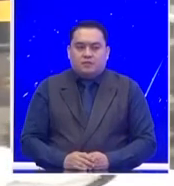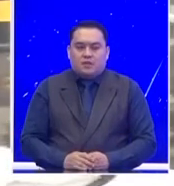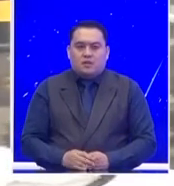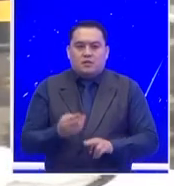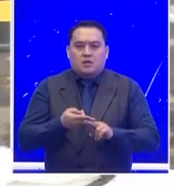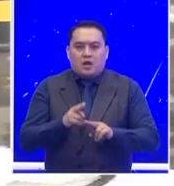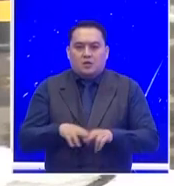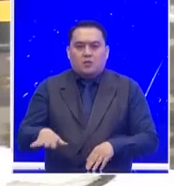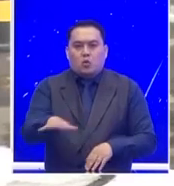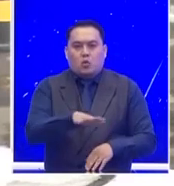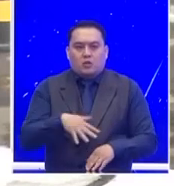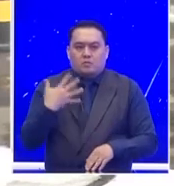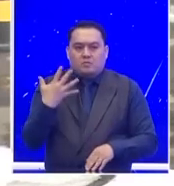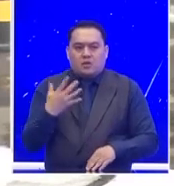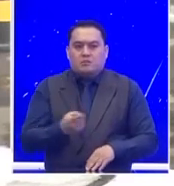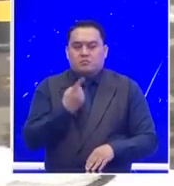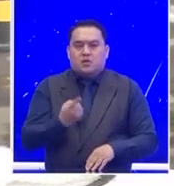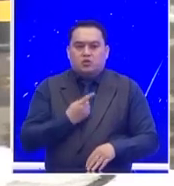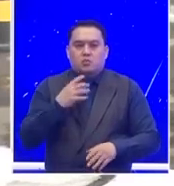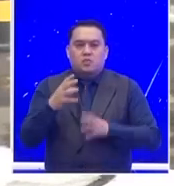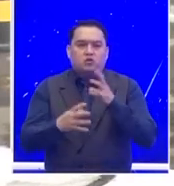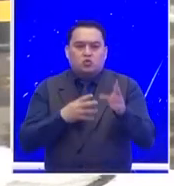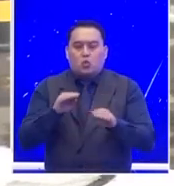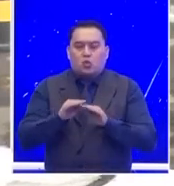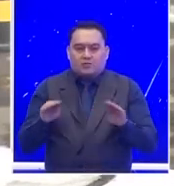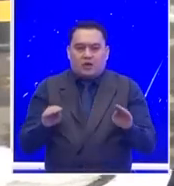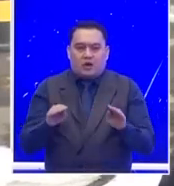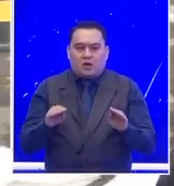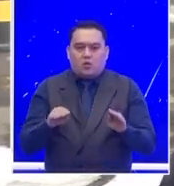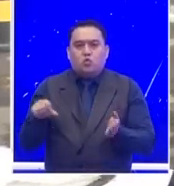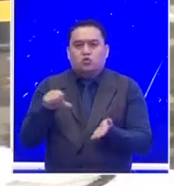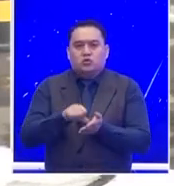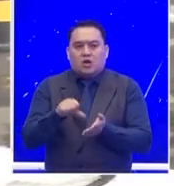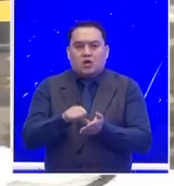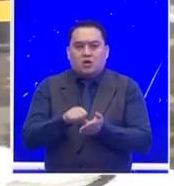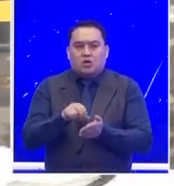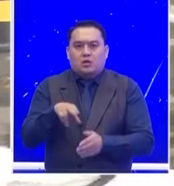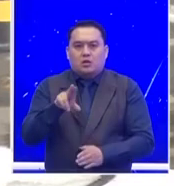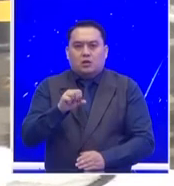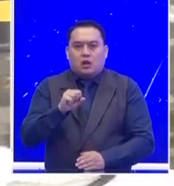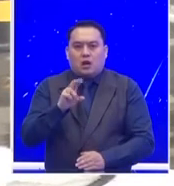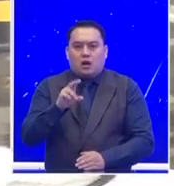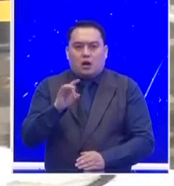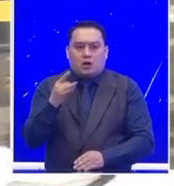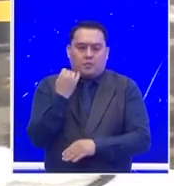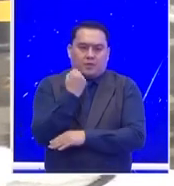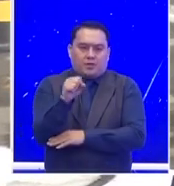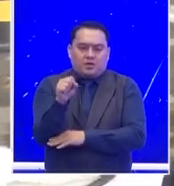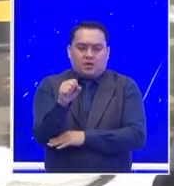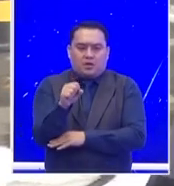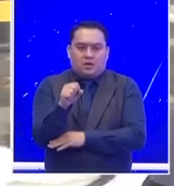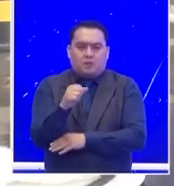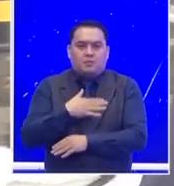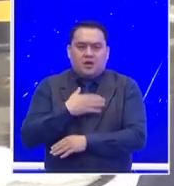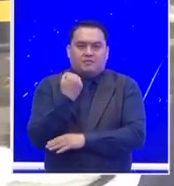подготовлены 5 мастеров спорта международного класса, которые участвовали на Дакаре и привозили призовые места. Также